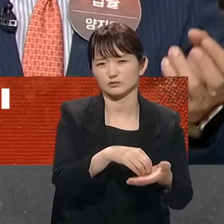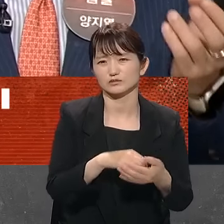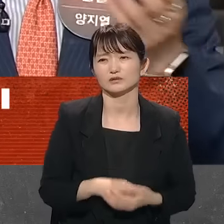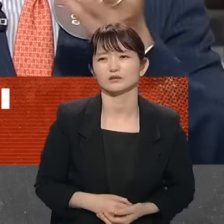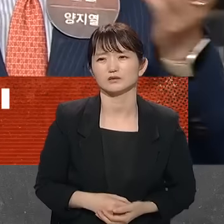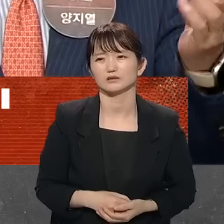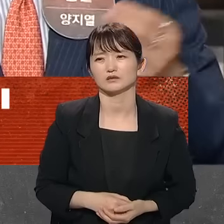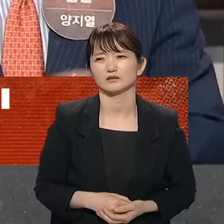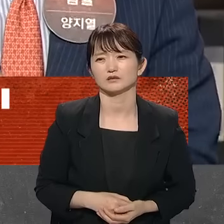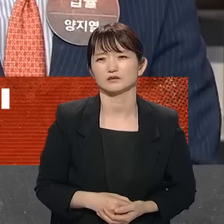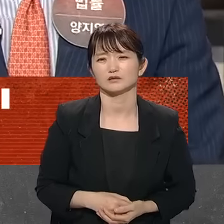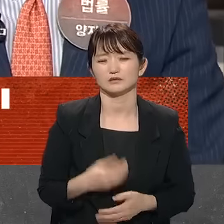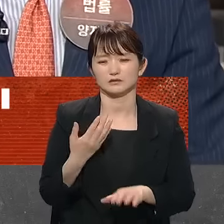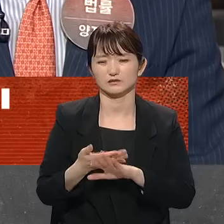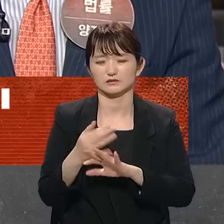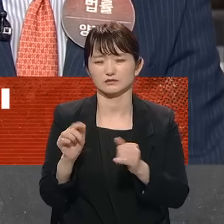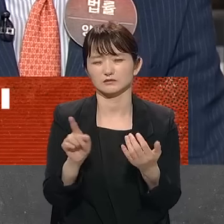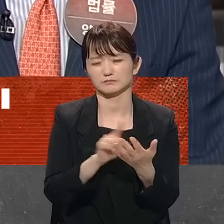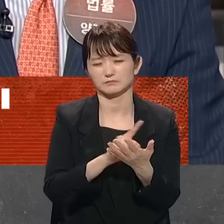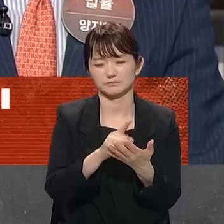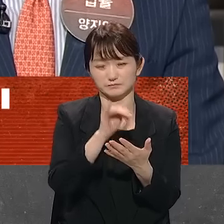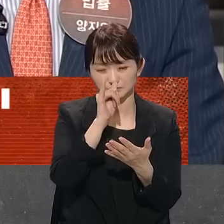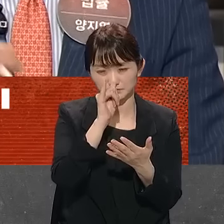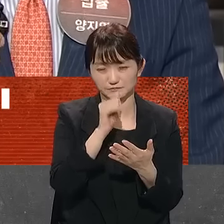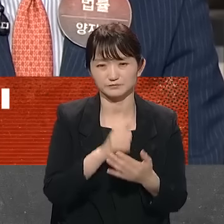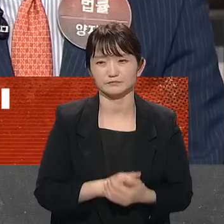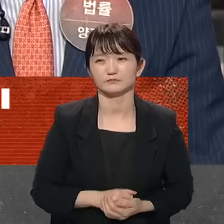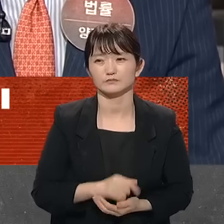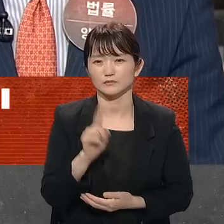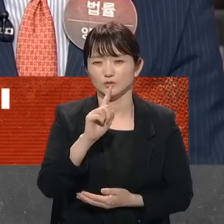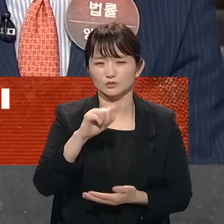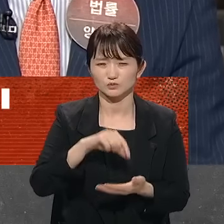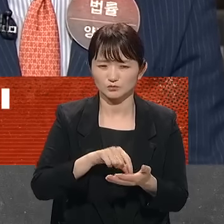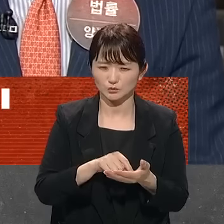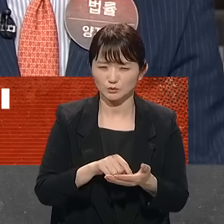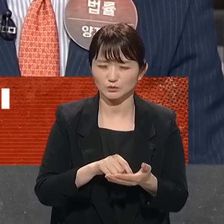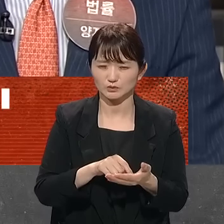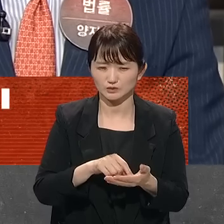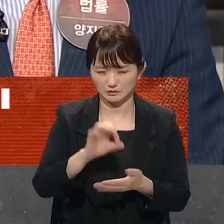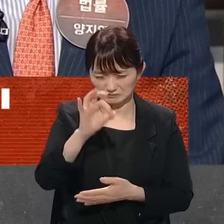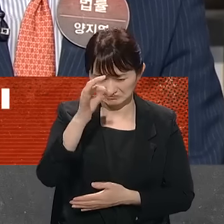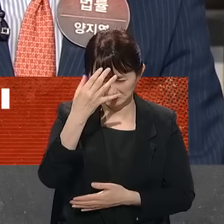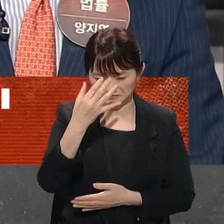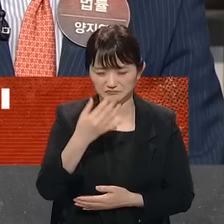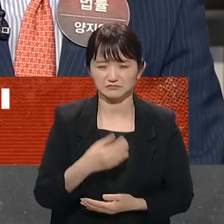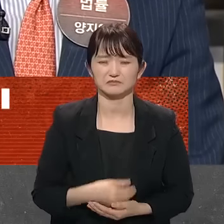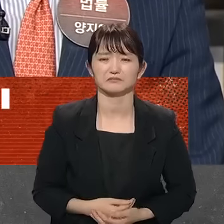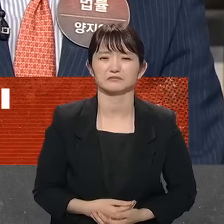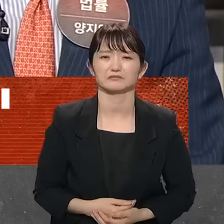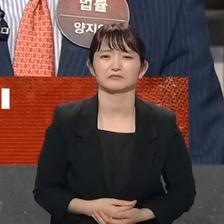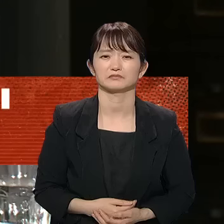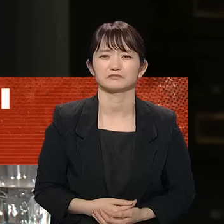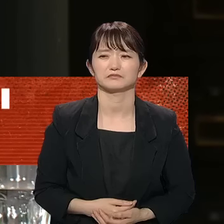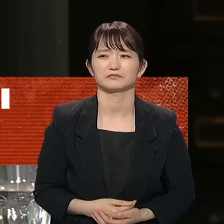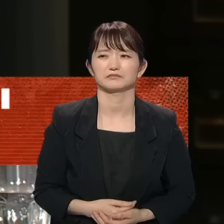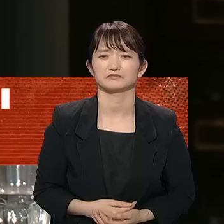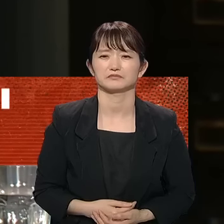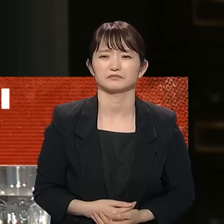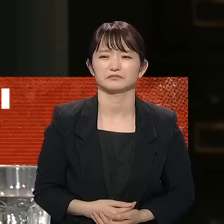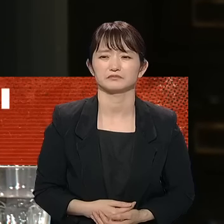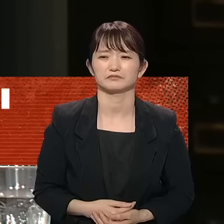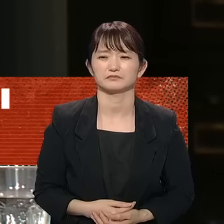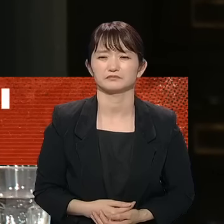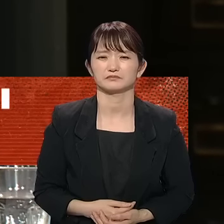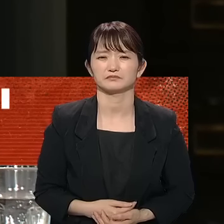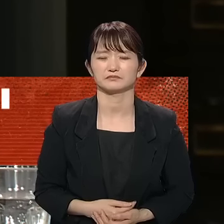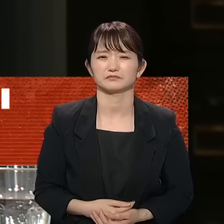멀쩡한 듯이 다른 사람들은 인간관계도 받고 이런 걸 보면 나름대로 도가 텄던 같은 인간인 거죠. 예. 교수님 뭐 마지막으로 좀 짧게 좀